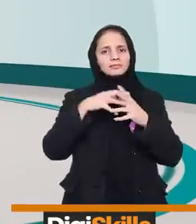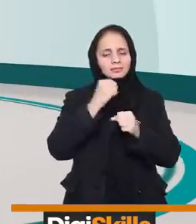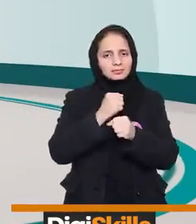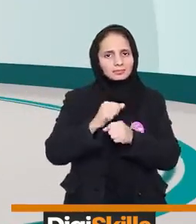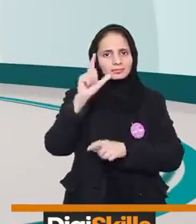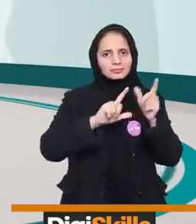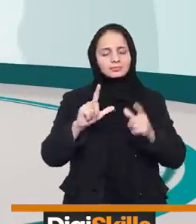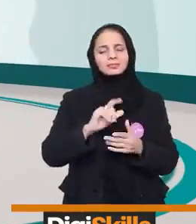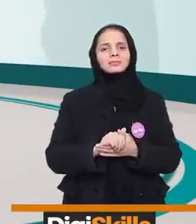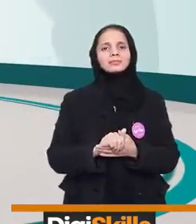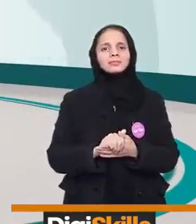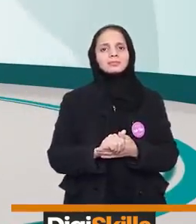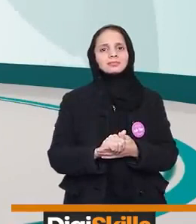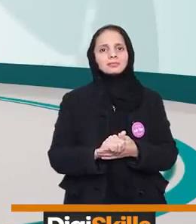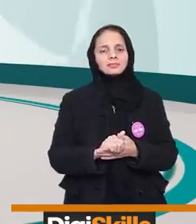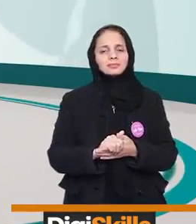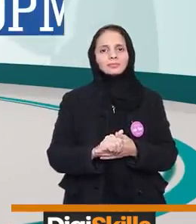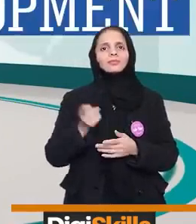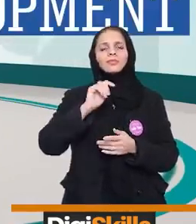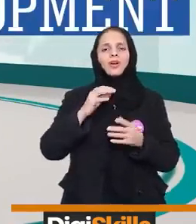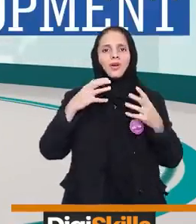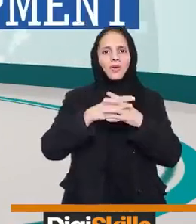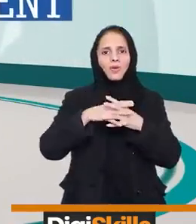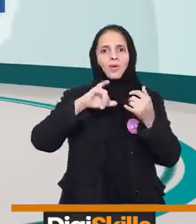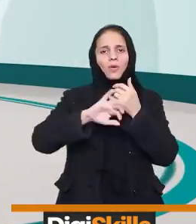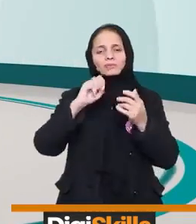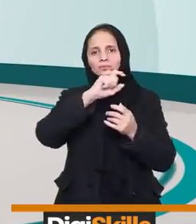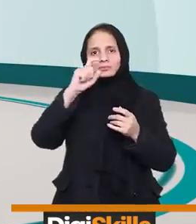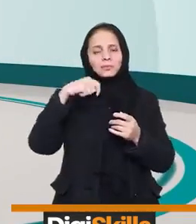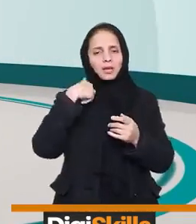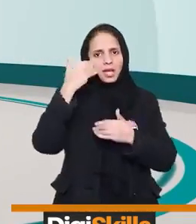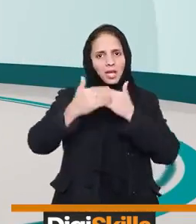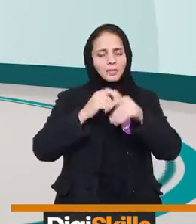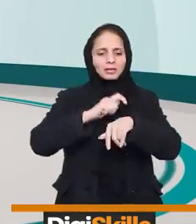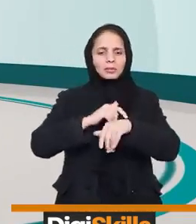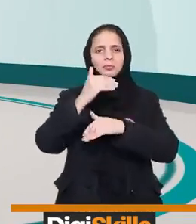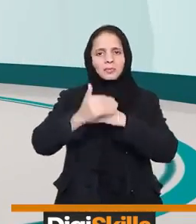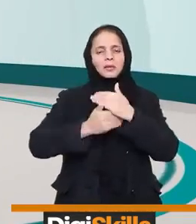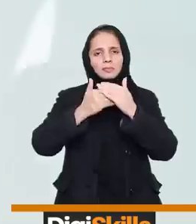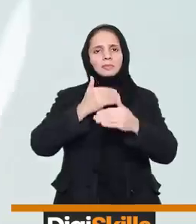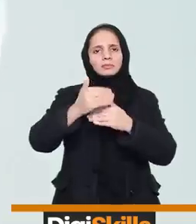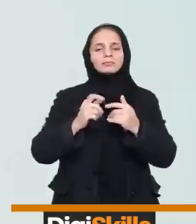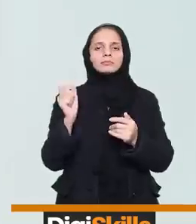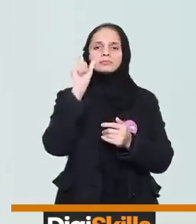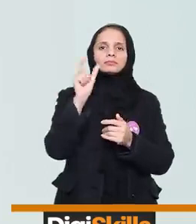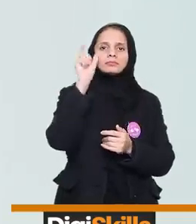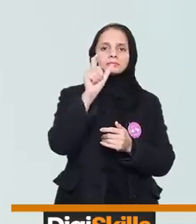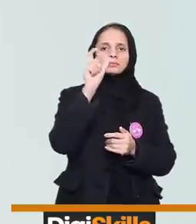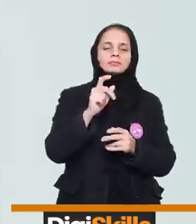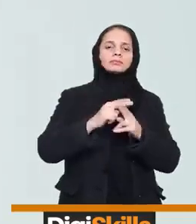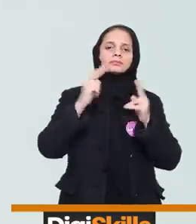گرافک ڈیزائننگ اور سافٹ ویئر ڈیولپمنٹ. یہ وہ تمام ٹولز ہیں جو آپ وقت کے ساتھ اپنی پروفائل